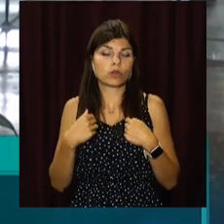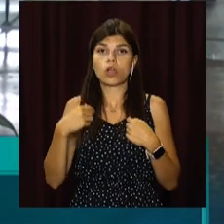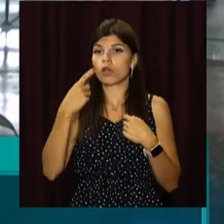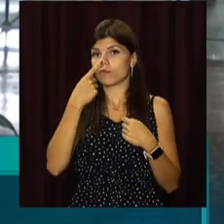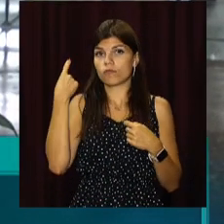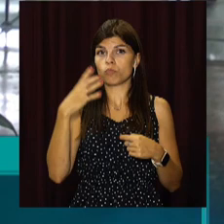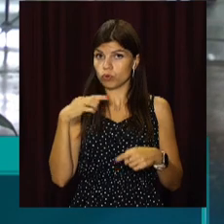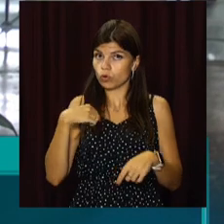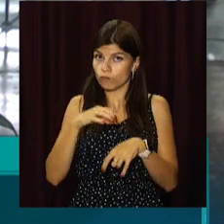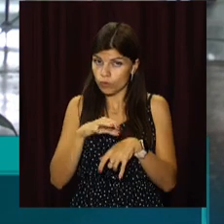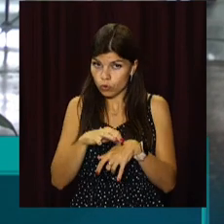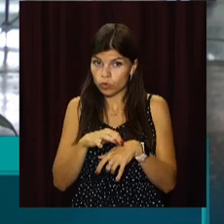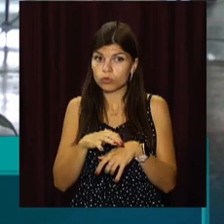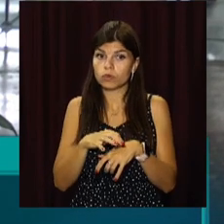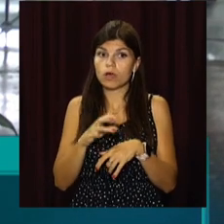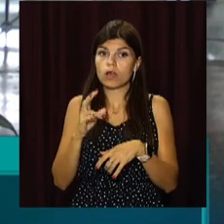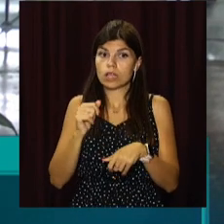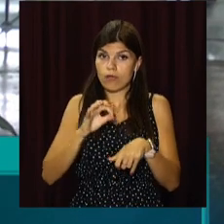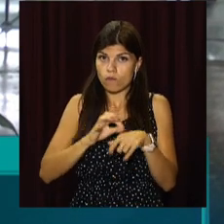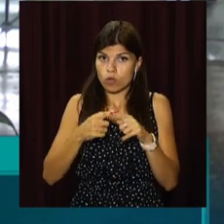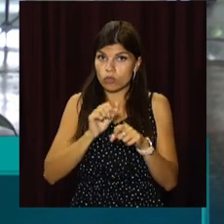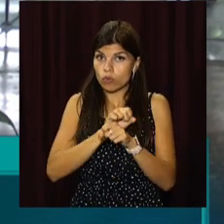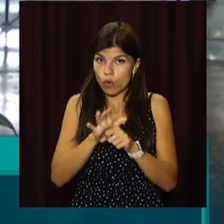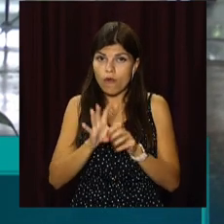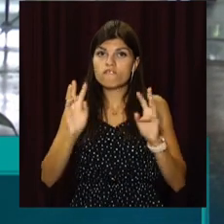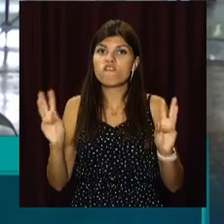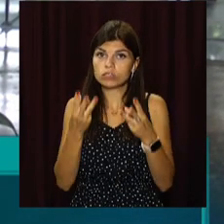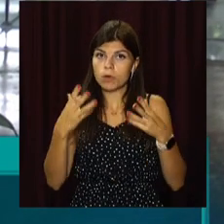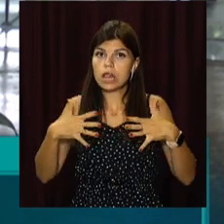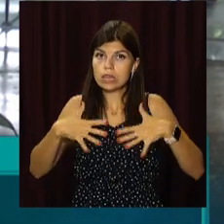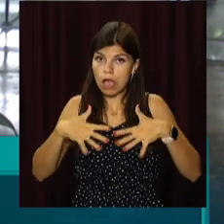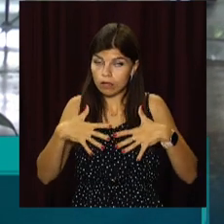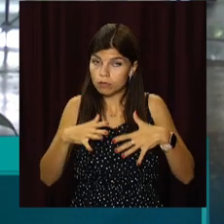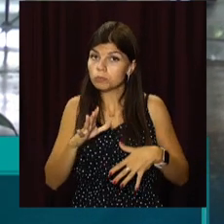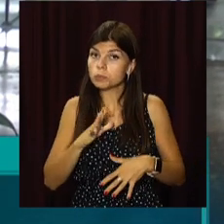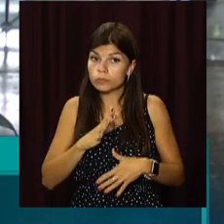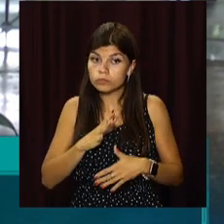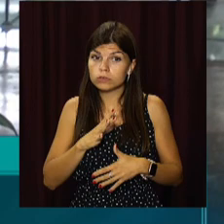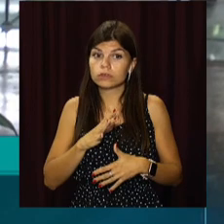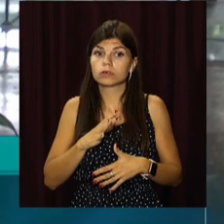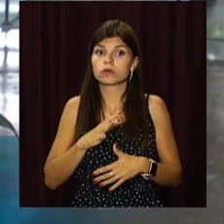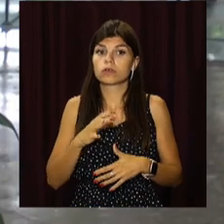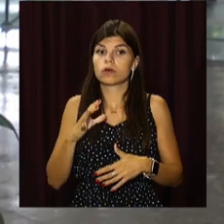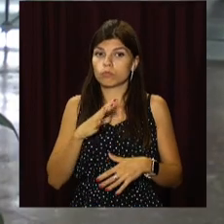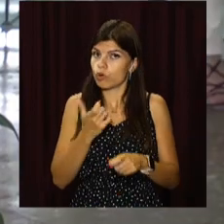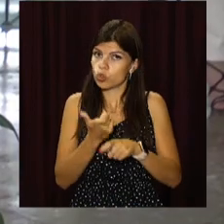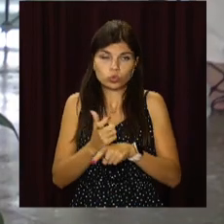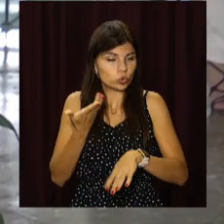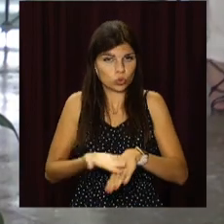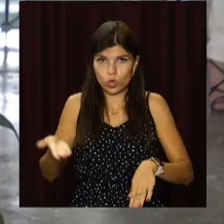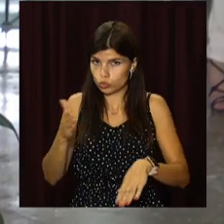році перехворіла на хворобу із запаленням легень. Хвороба перебігала дуже